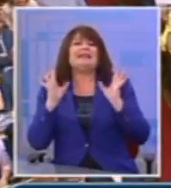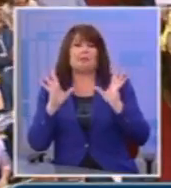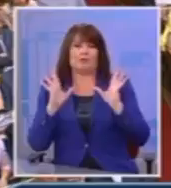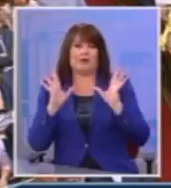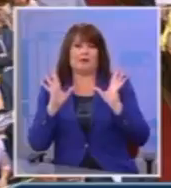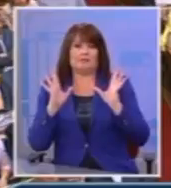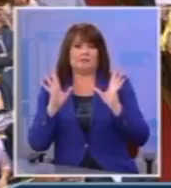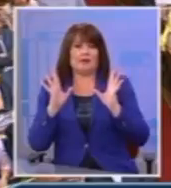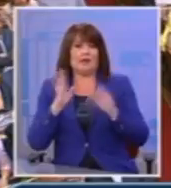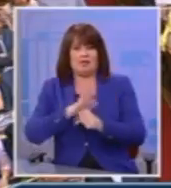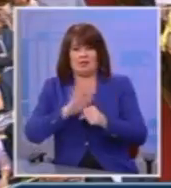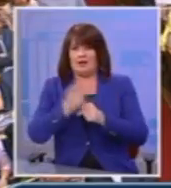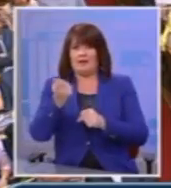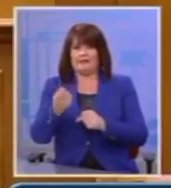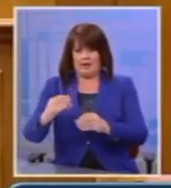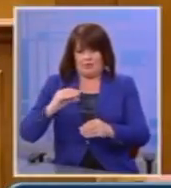Χωρίς επαρκή χρηματοδότηση,